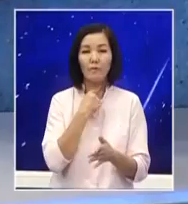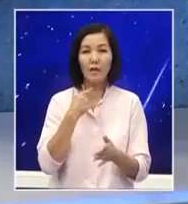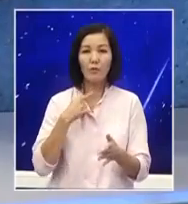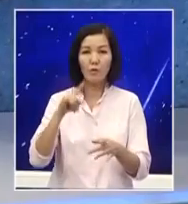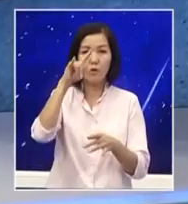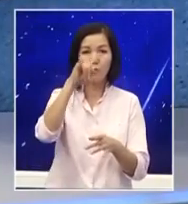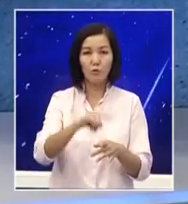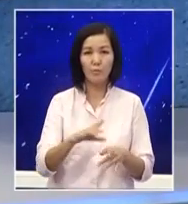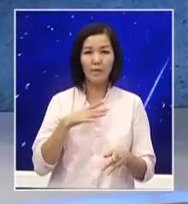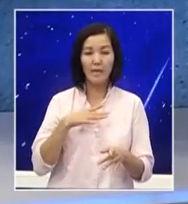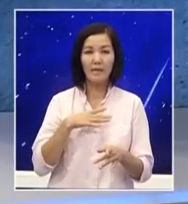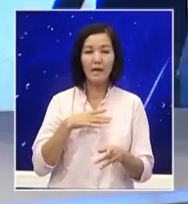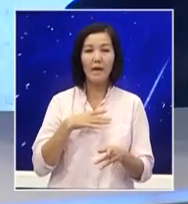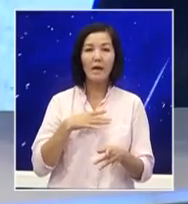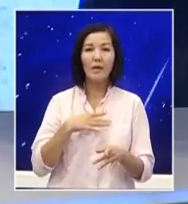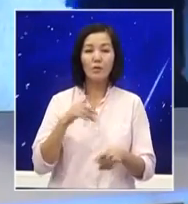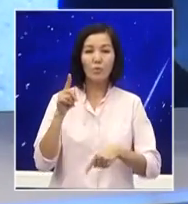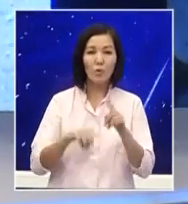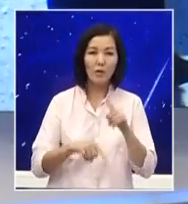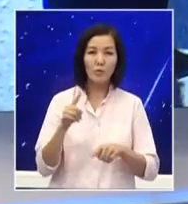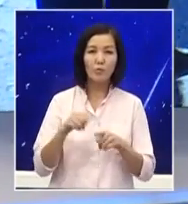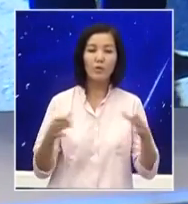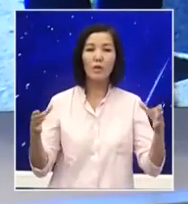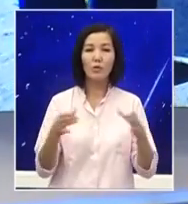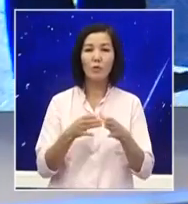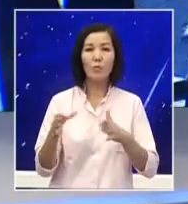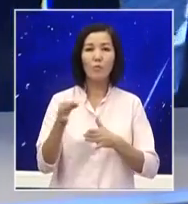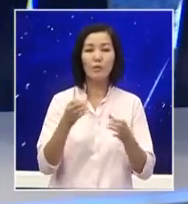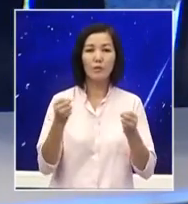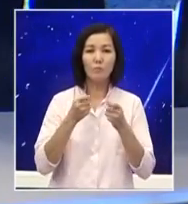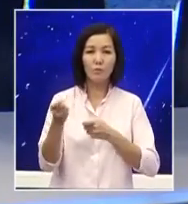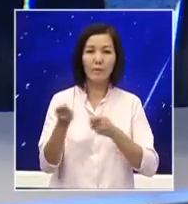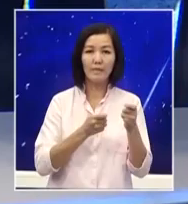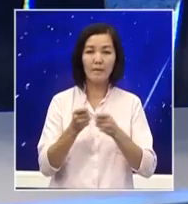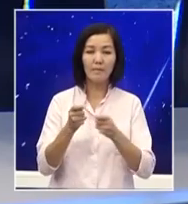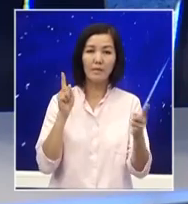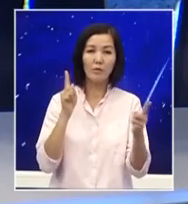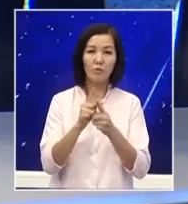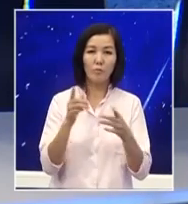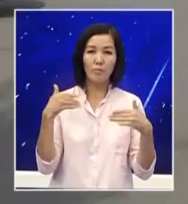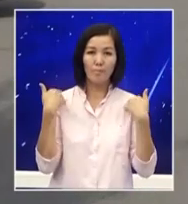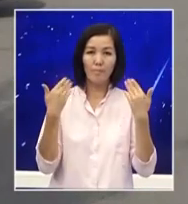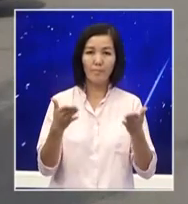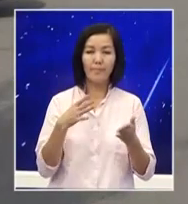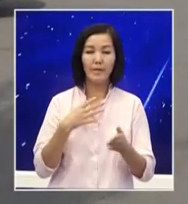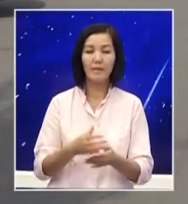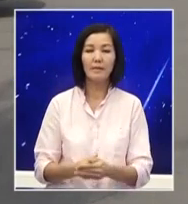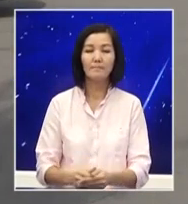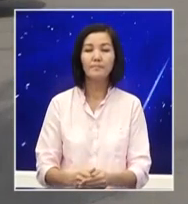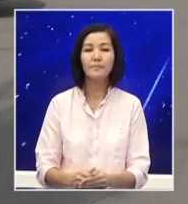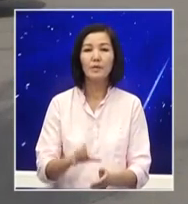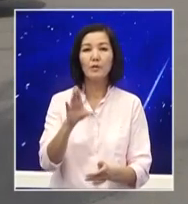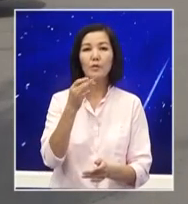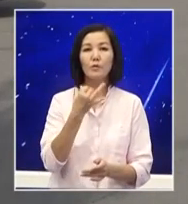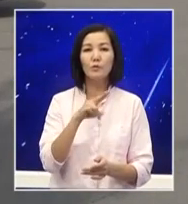Оны әуежайдан жанкүйерлері мен туған-туыстары және облыстық спорт басқармасының өкілдері күтіп алды. Ел мерейін үстеметкен